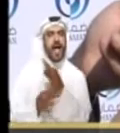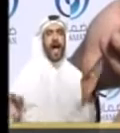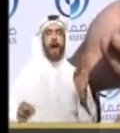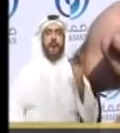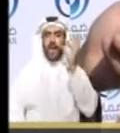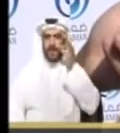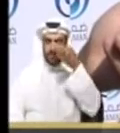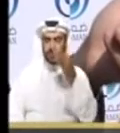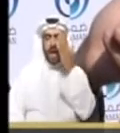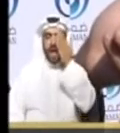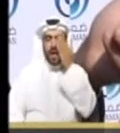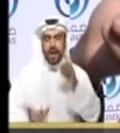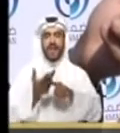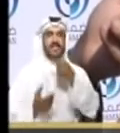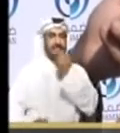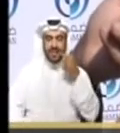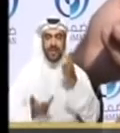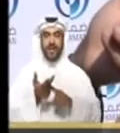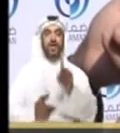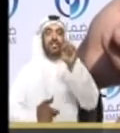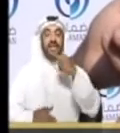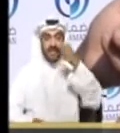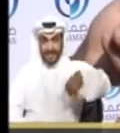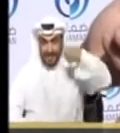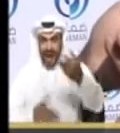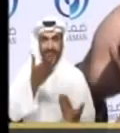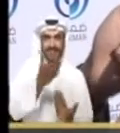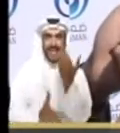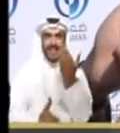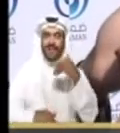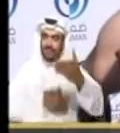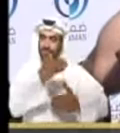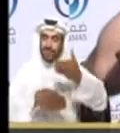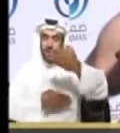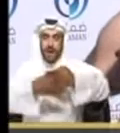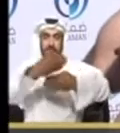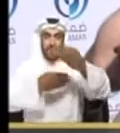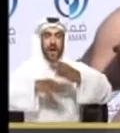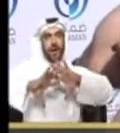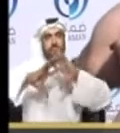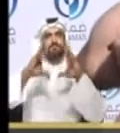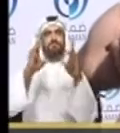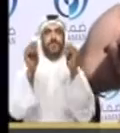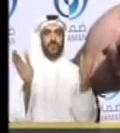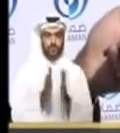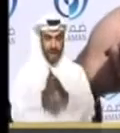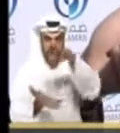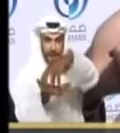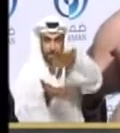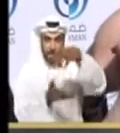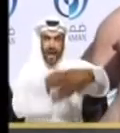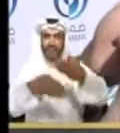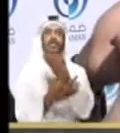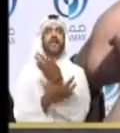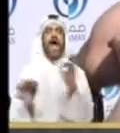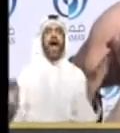راح تبدي تدريجيا مع مطلع العام القادم وتستمر إلى أن تصل عدد 12 أو 15 مركز طبي